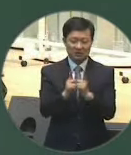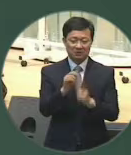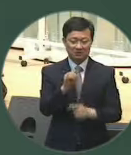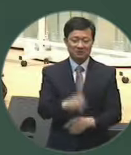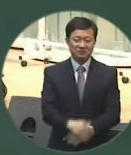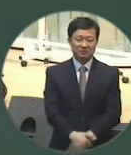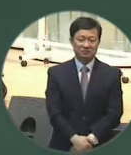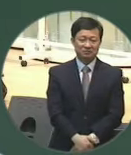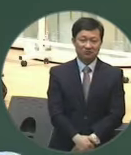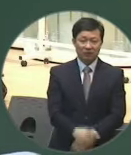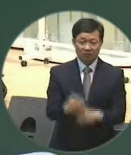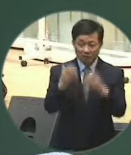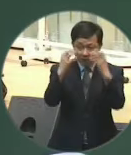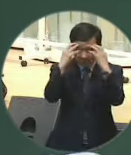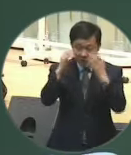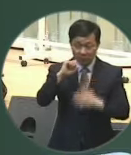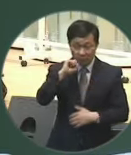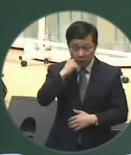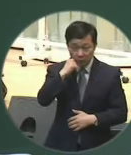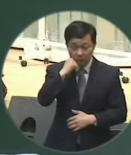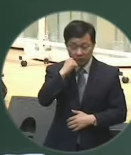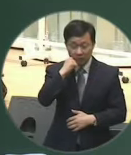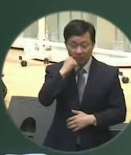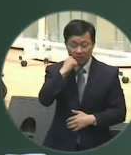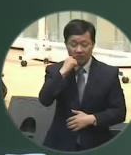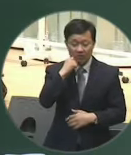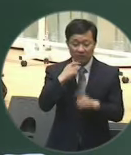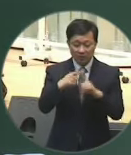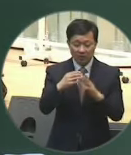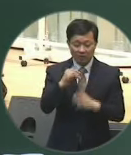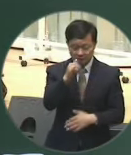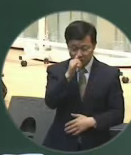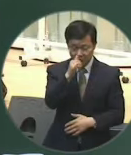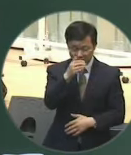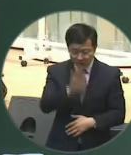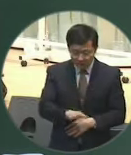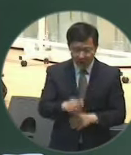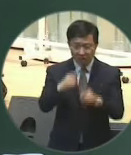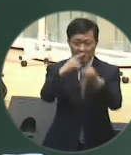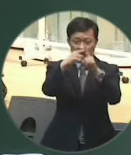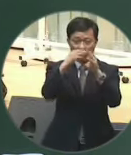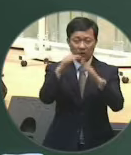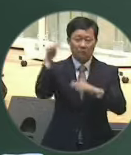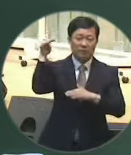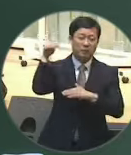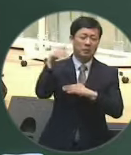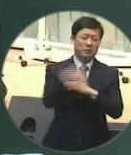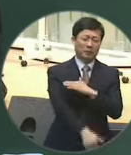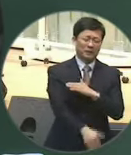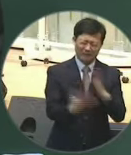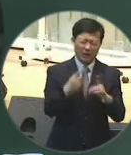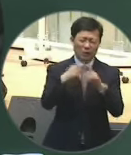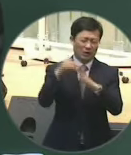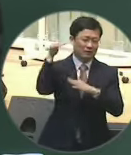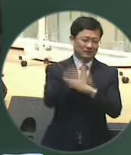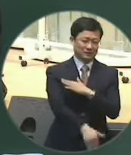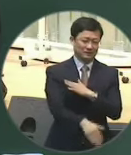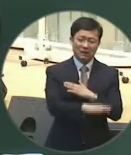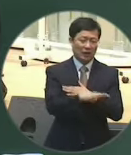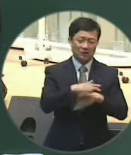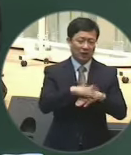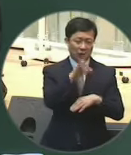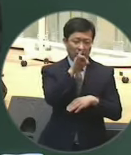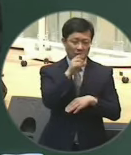world. 어려움 온 건 좋아요. And maybe it'll be fine if simply hardships would come. 교회가 안 되는 교회도 많아요. But there are many churches that are just not